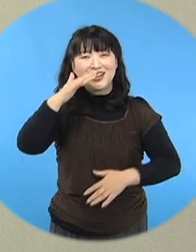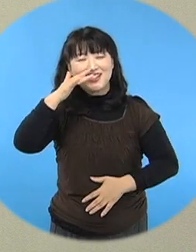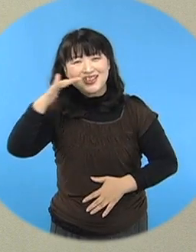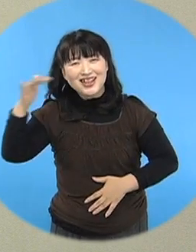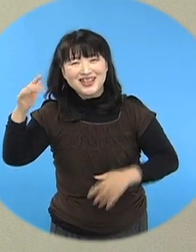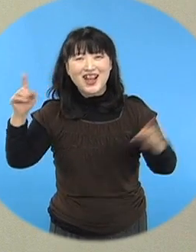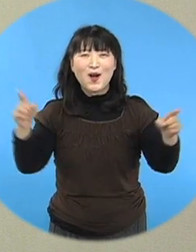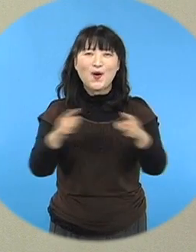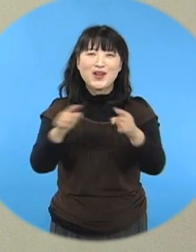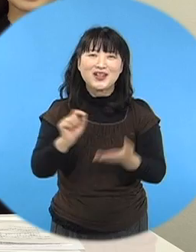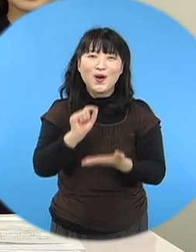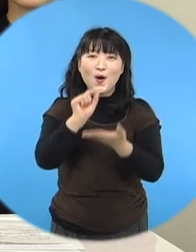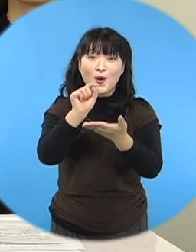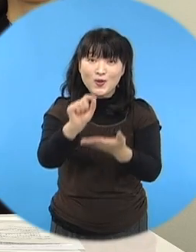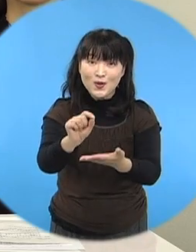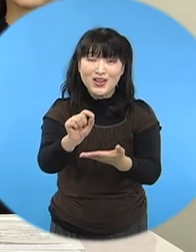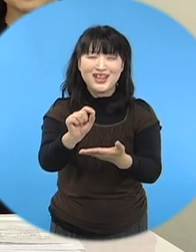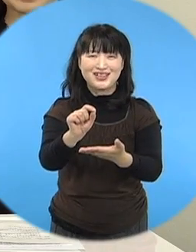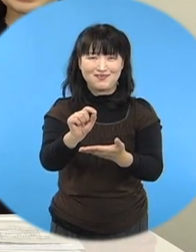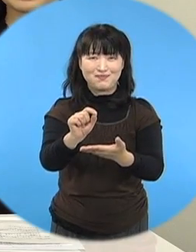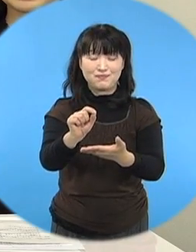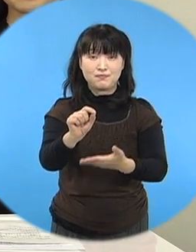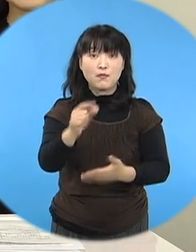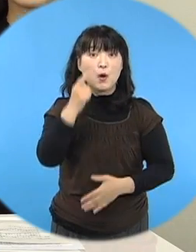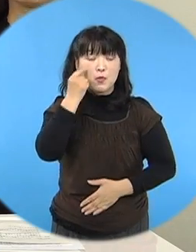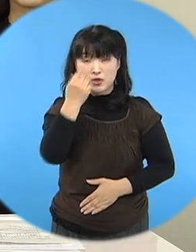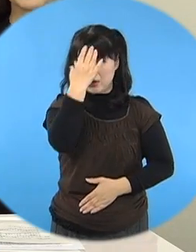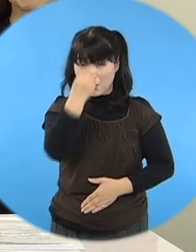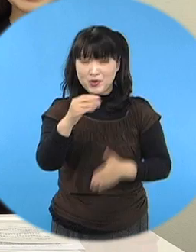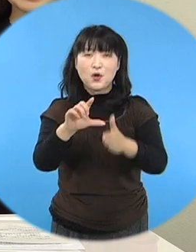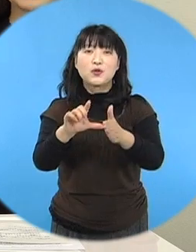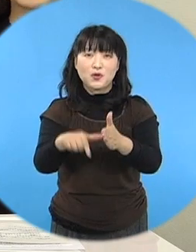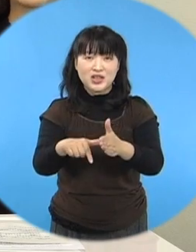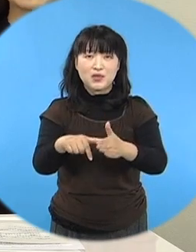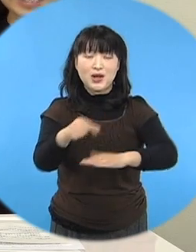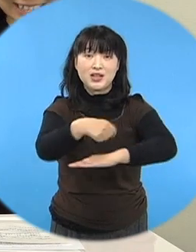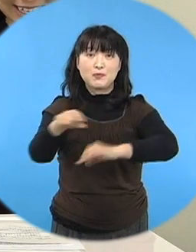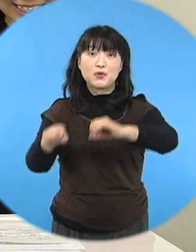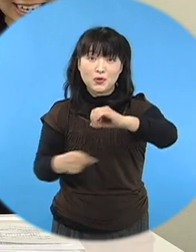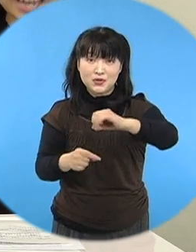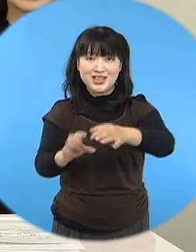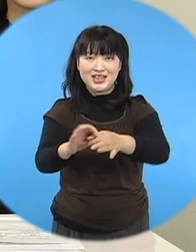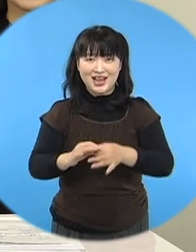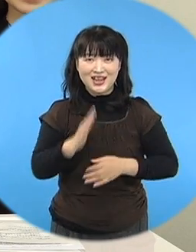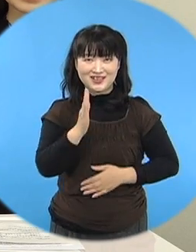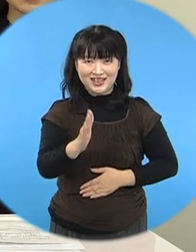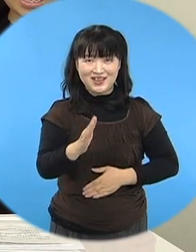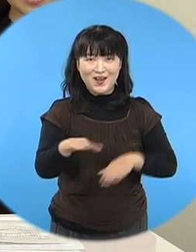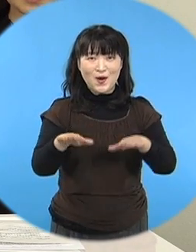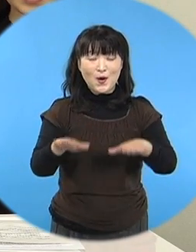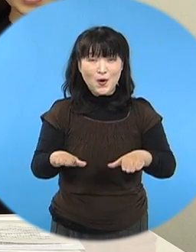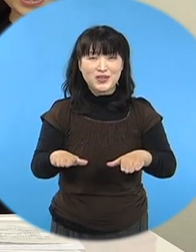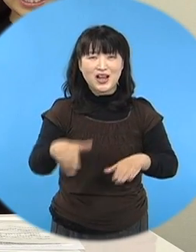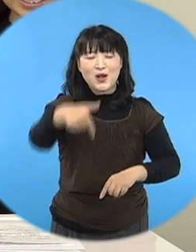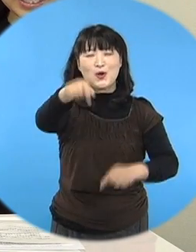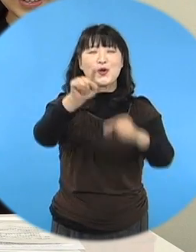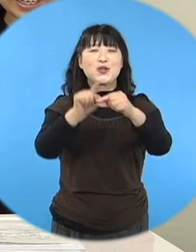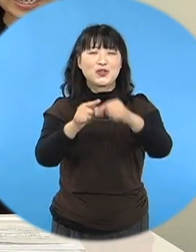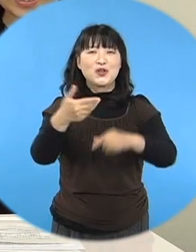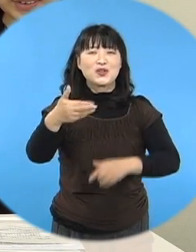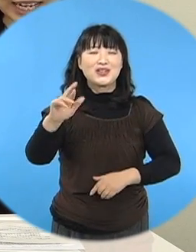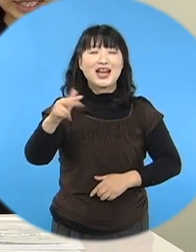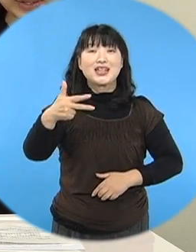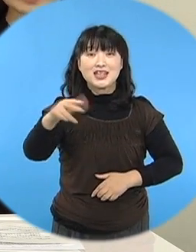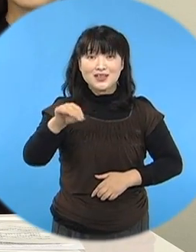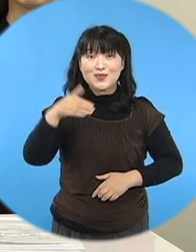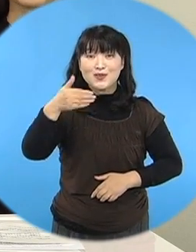楽を届けます。 ご興味のある方は事務局までご連絡ください。本日は府中クラシック音楽